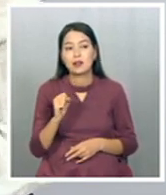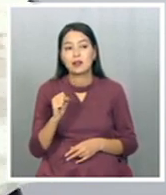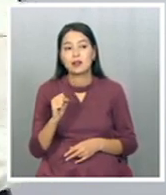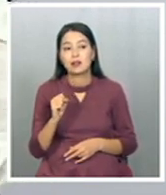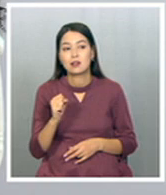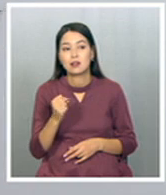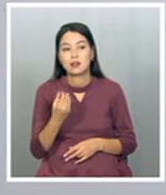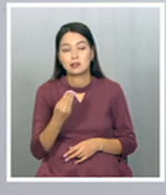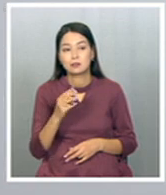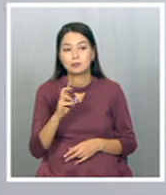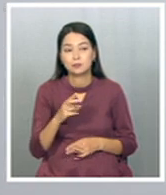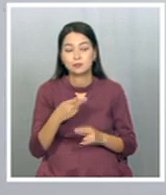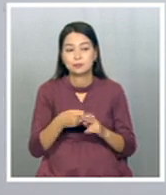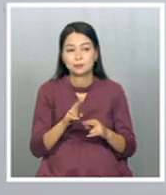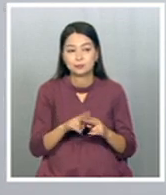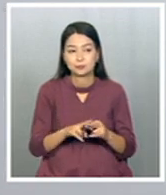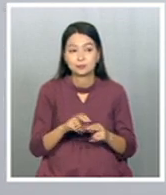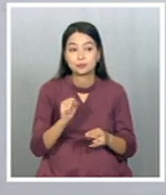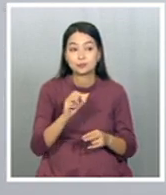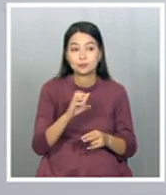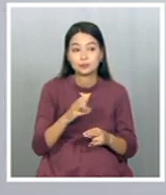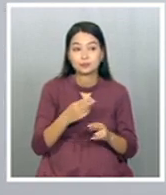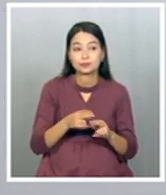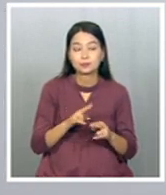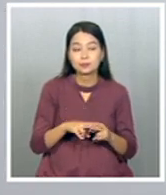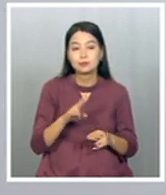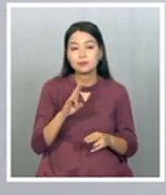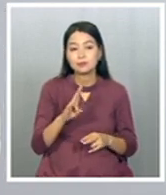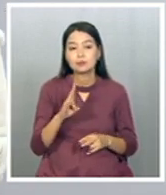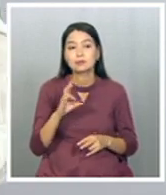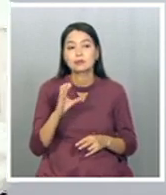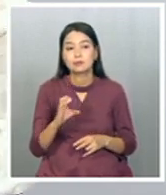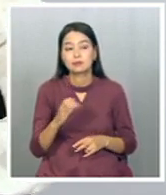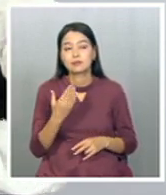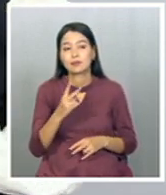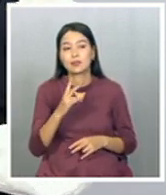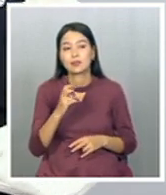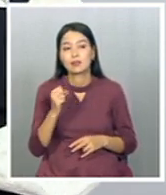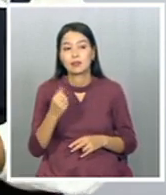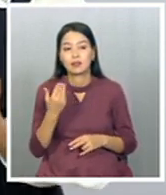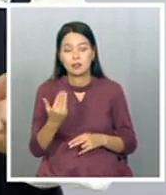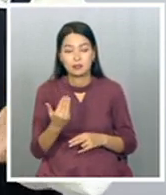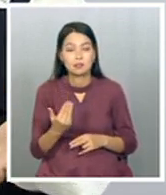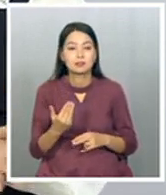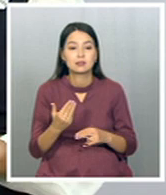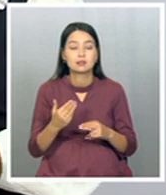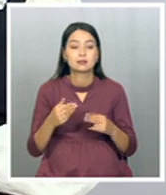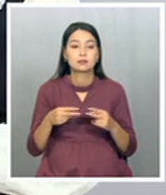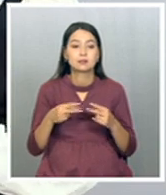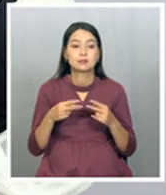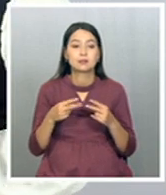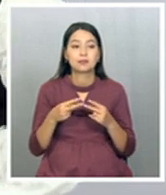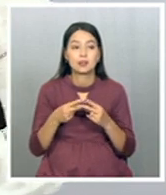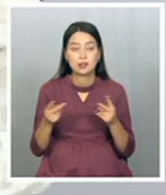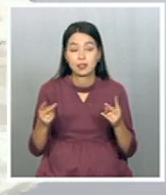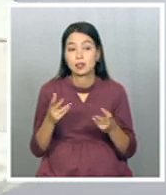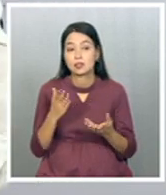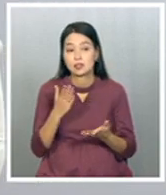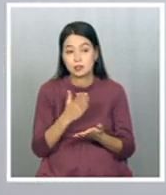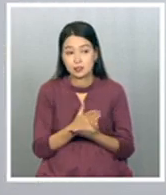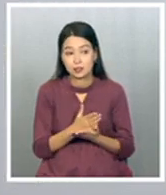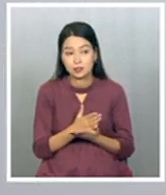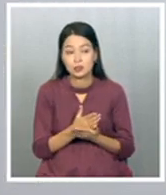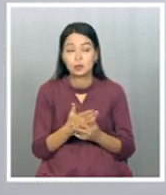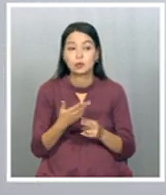тең. Ал AC векторы ол HC векторы мен HA векторының айырымына тең екендігін ескерсек,